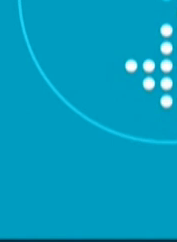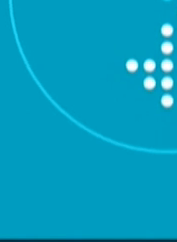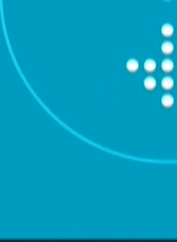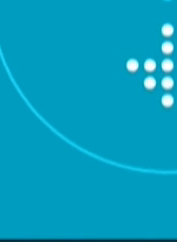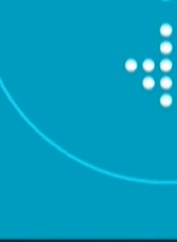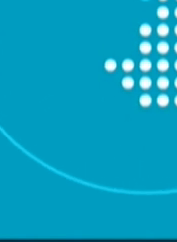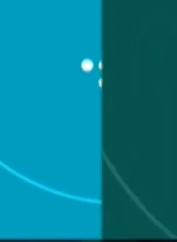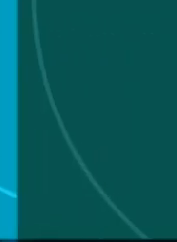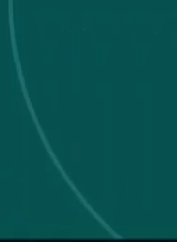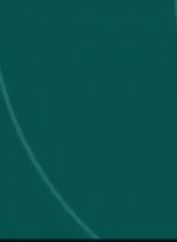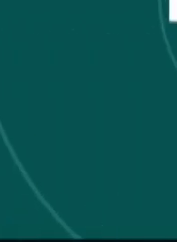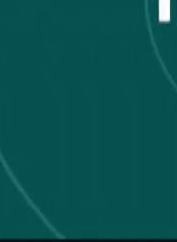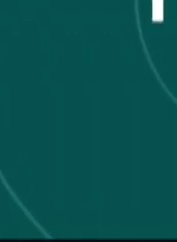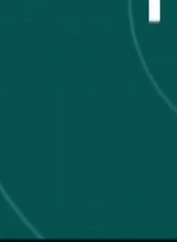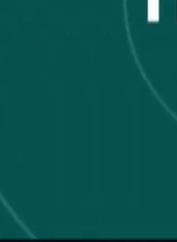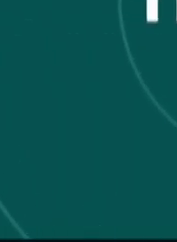Музика